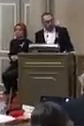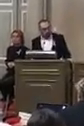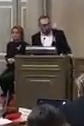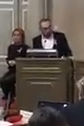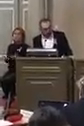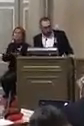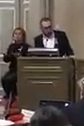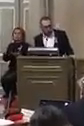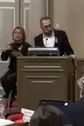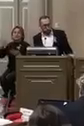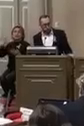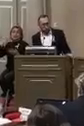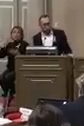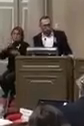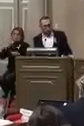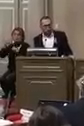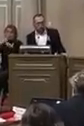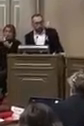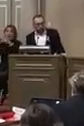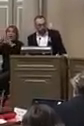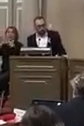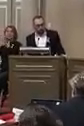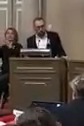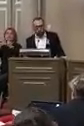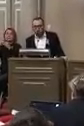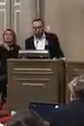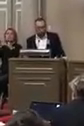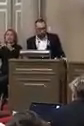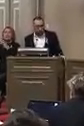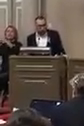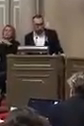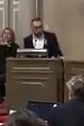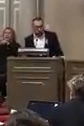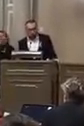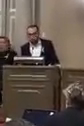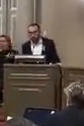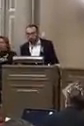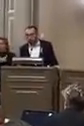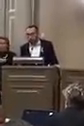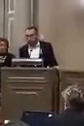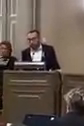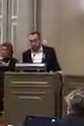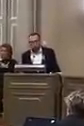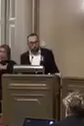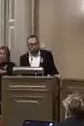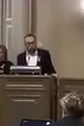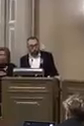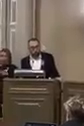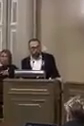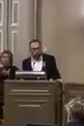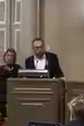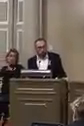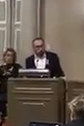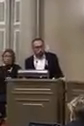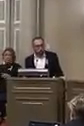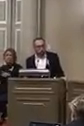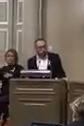i o azbestnim pločama, tako, kada je bilo to pitanje koje su riješene. Znači, azbest je tamo